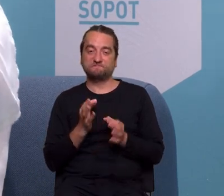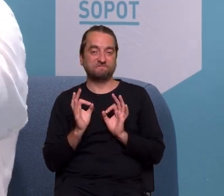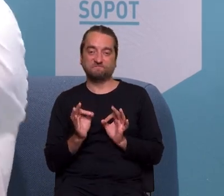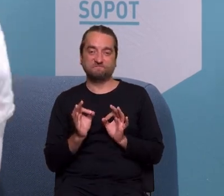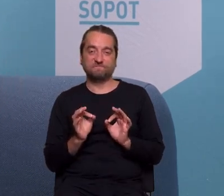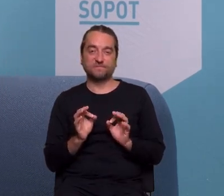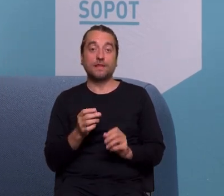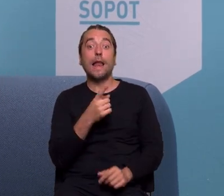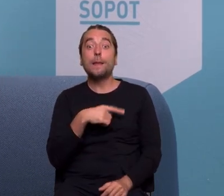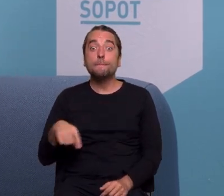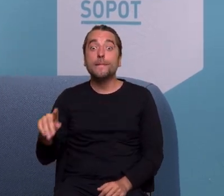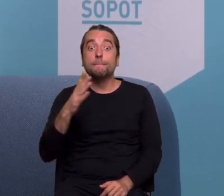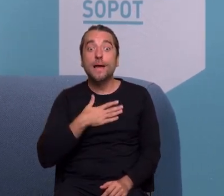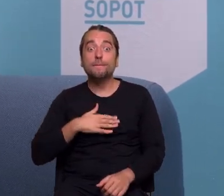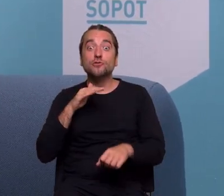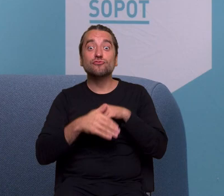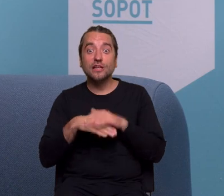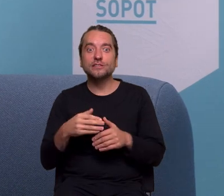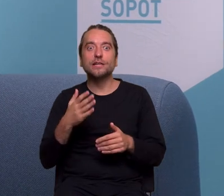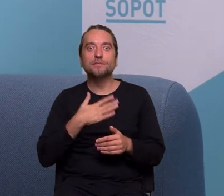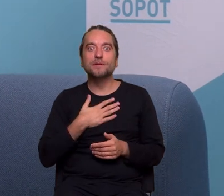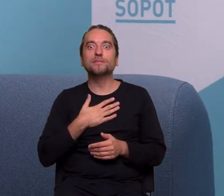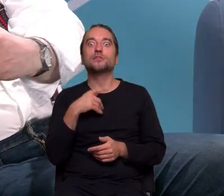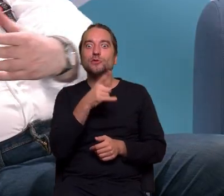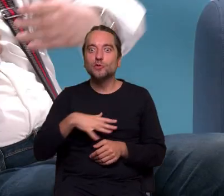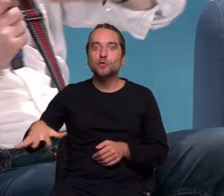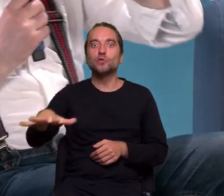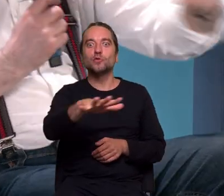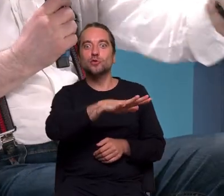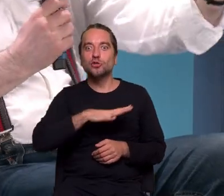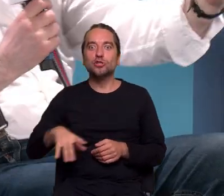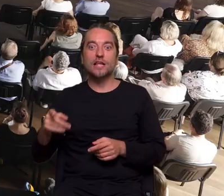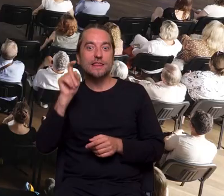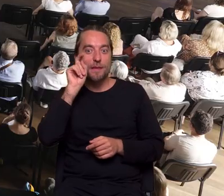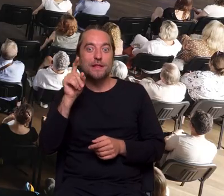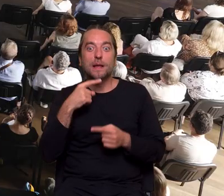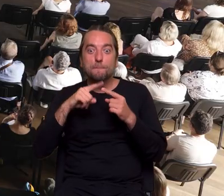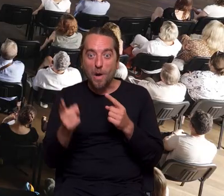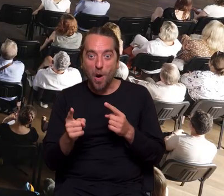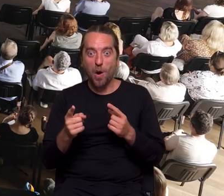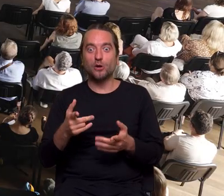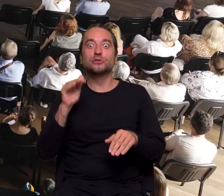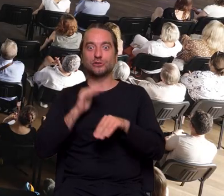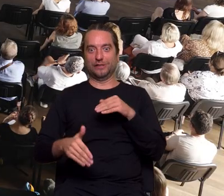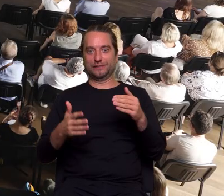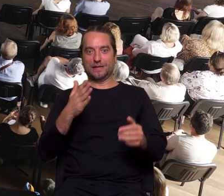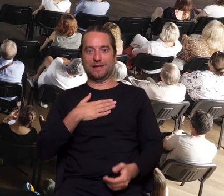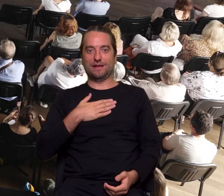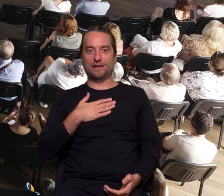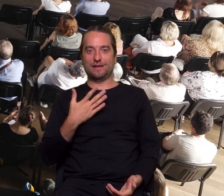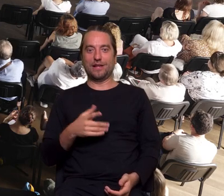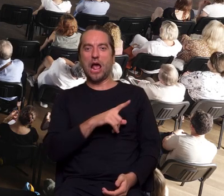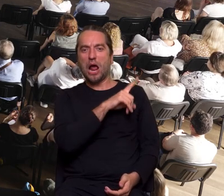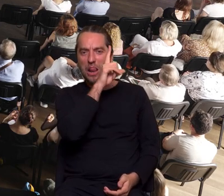mamy szczęście, że żyjemy na poniemieckim. Proszę państwa, po prostu ludzie tego